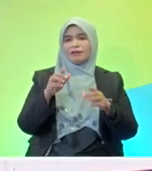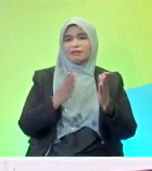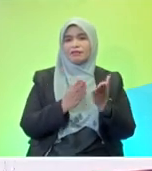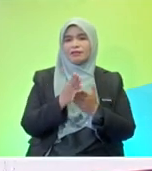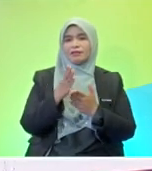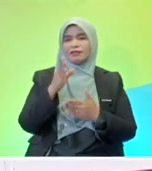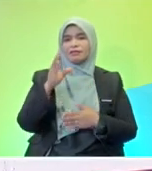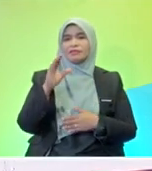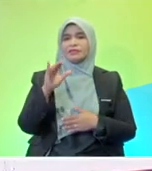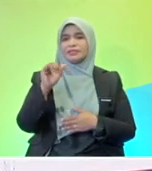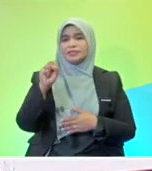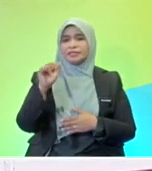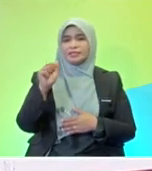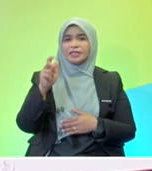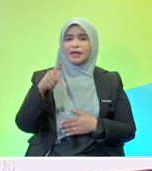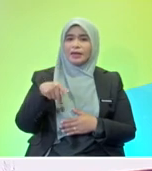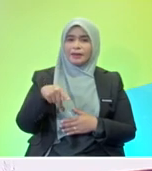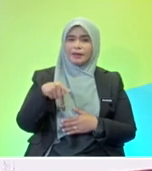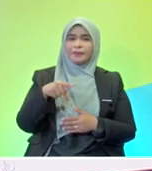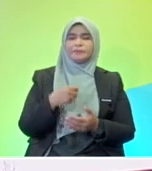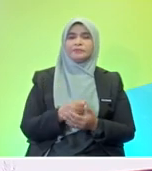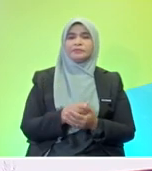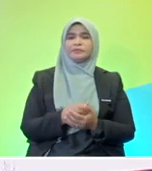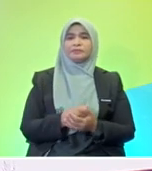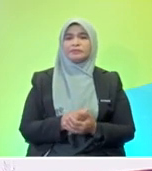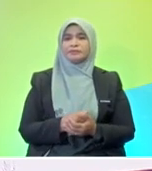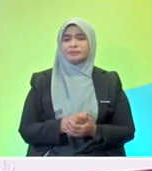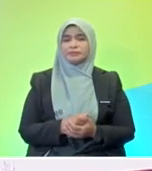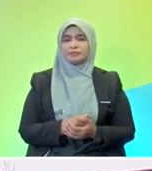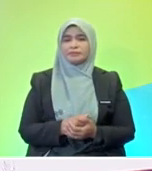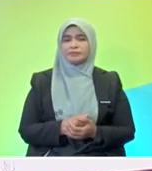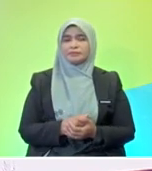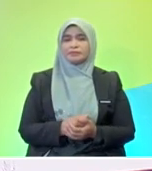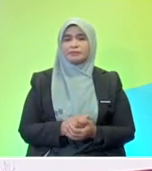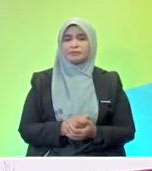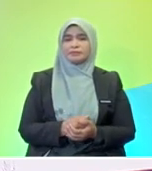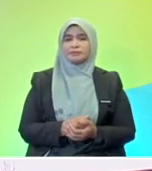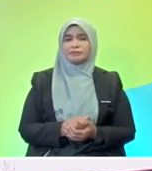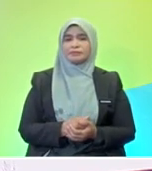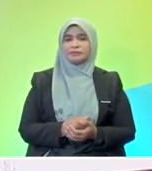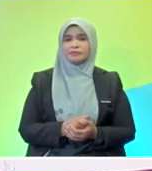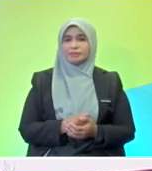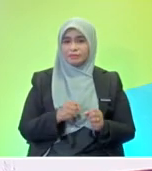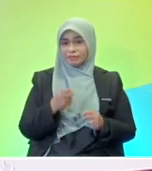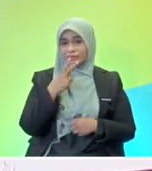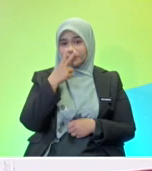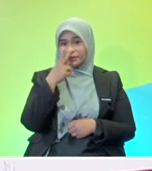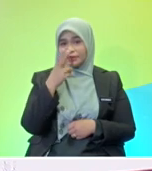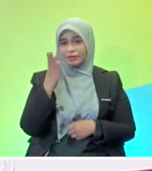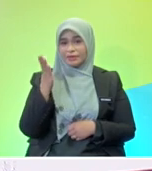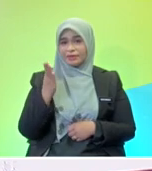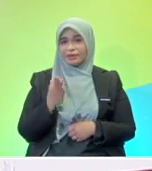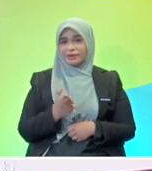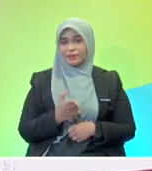Okey, sayap terus. Macam tu. Tampal je. Okey. Gitu.